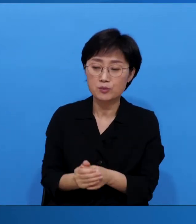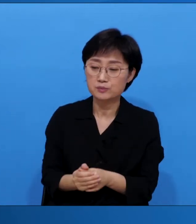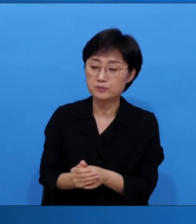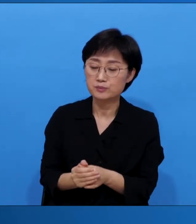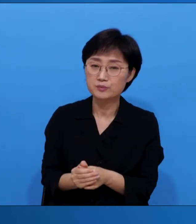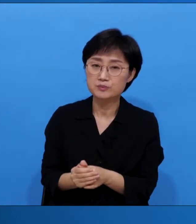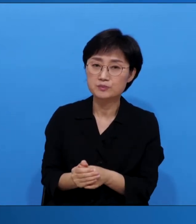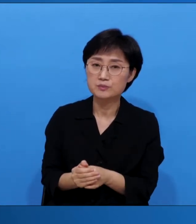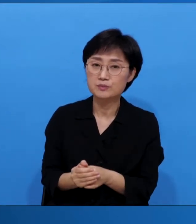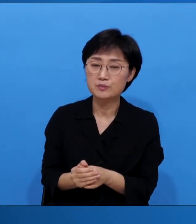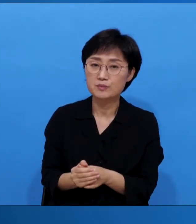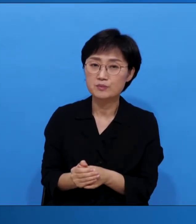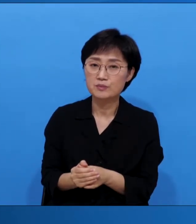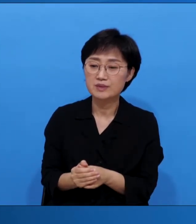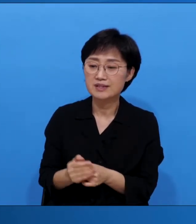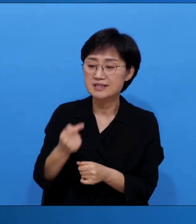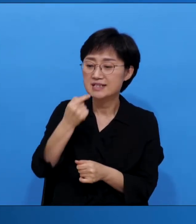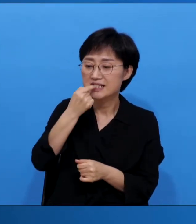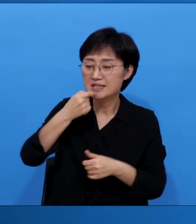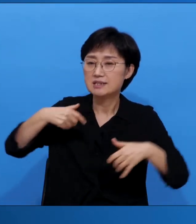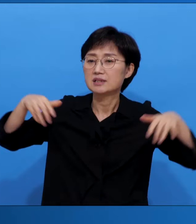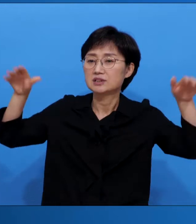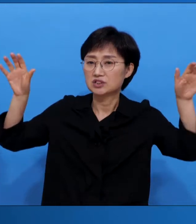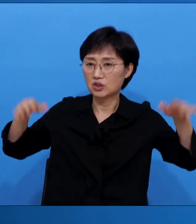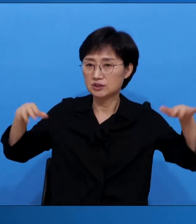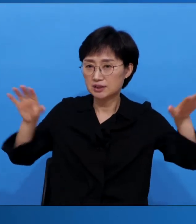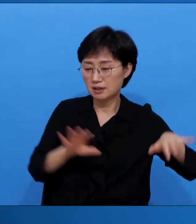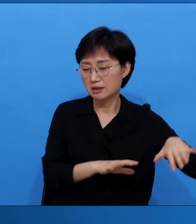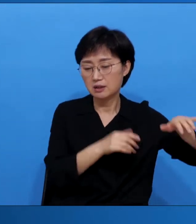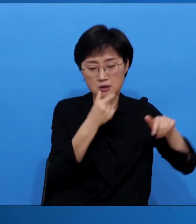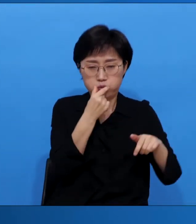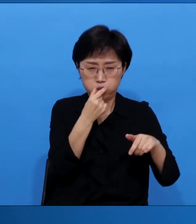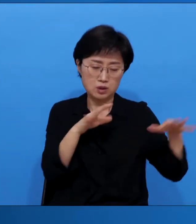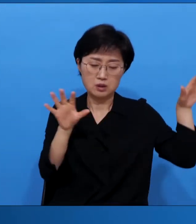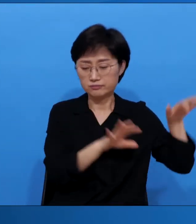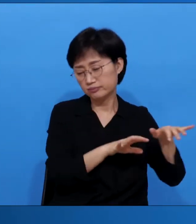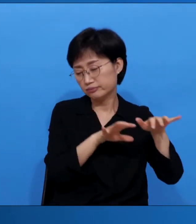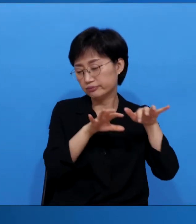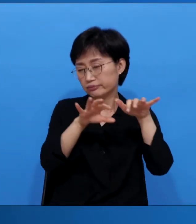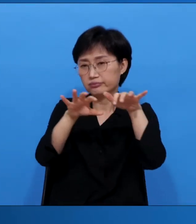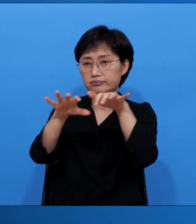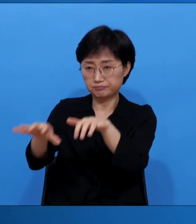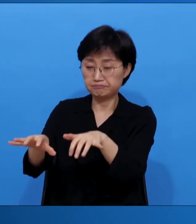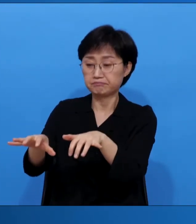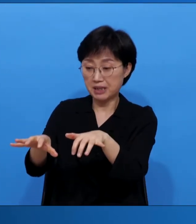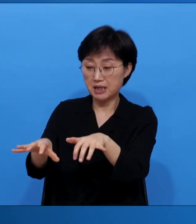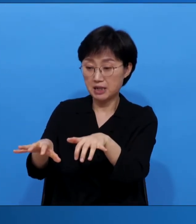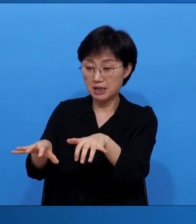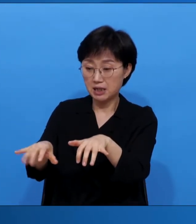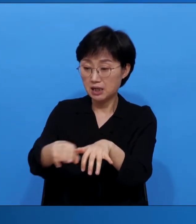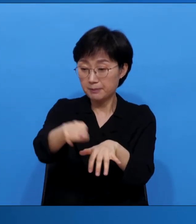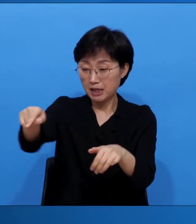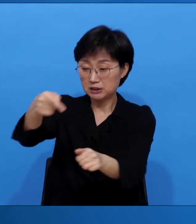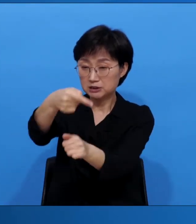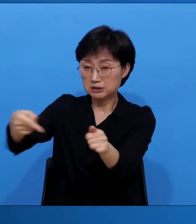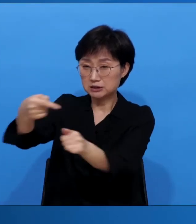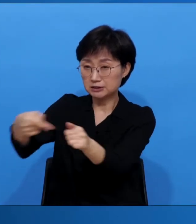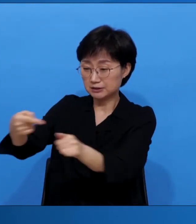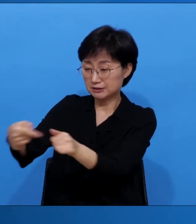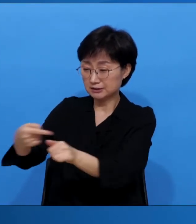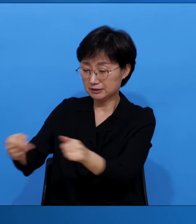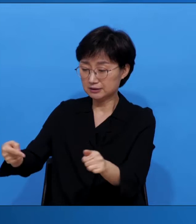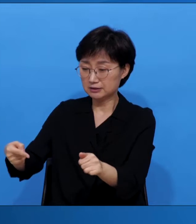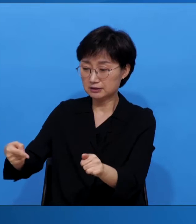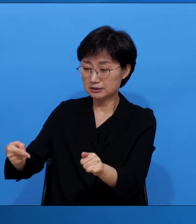하나님이 주위에 천사를 보내서 아수르 군사 18만 5천을 동시에 불러가 버렸어요.